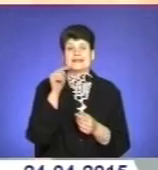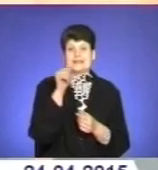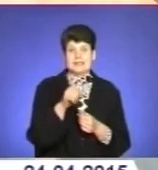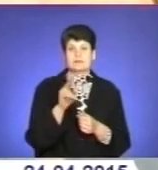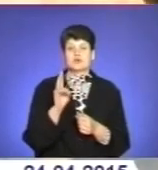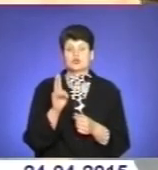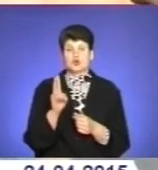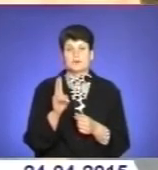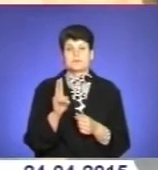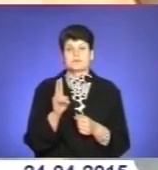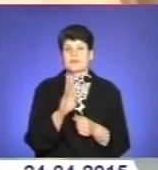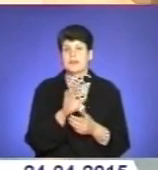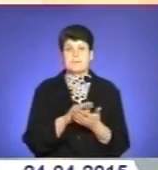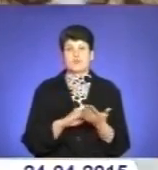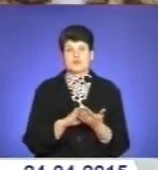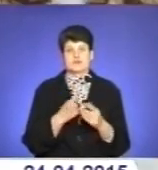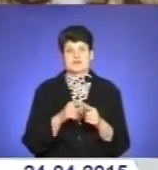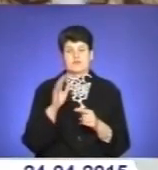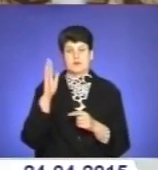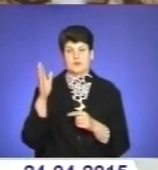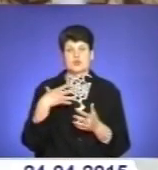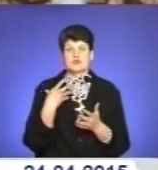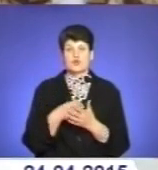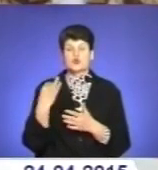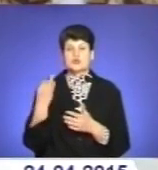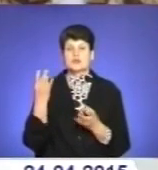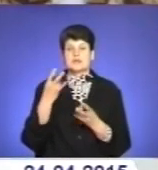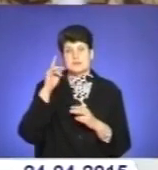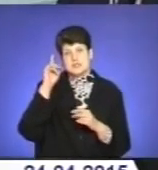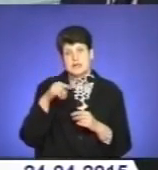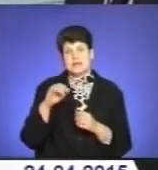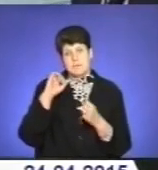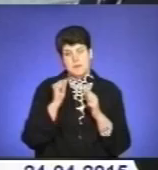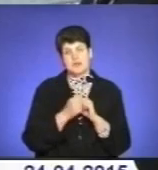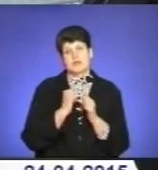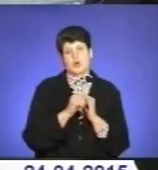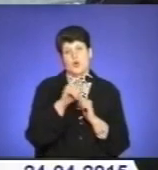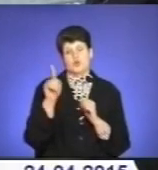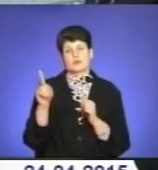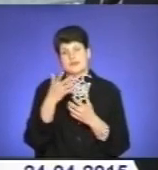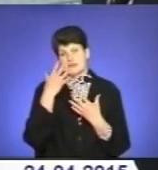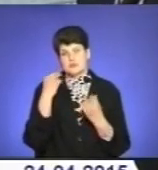щоб не повторилося це в майбутньому. Свою історію потрібно знати і пам'ятати кожному, тому не забудьте